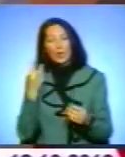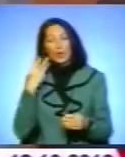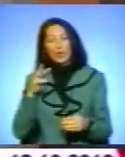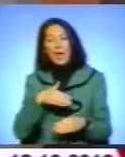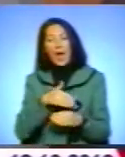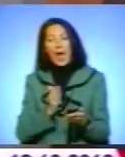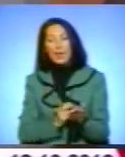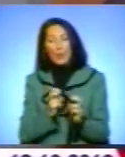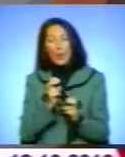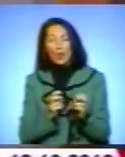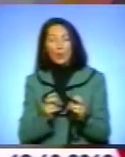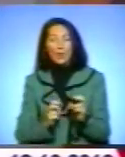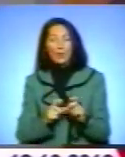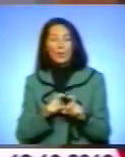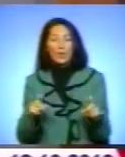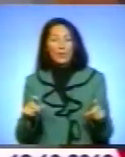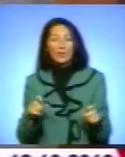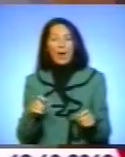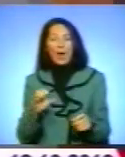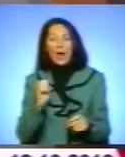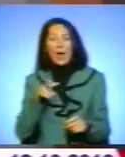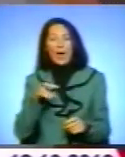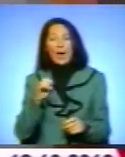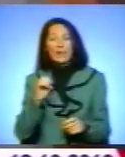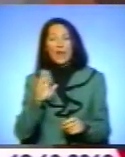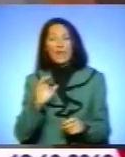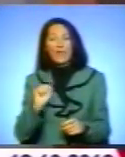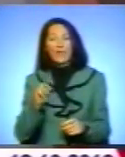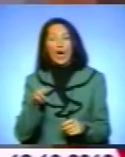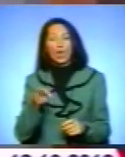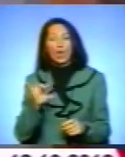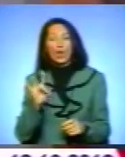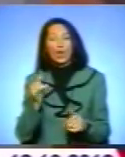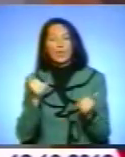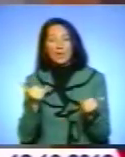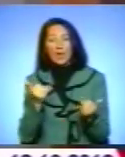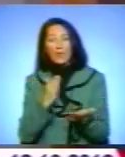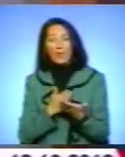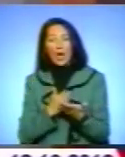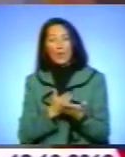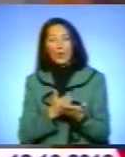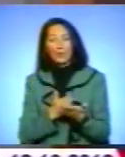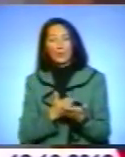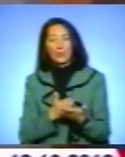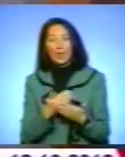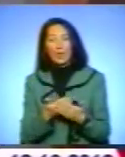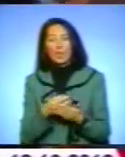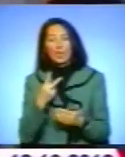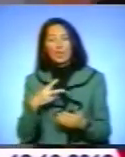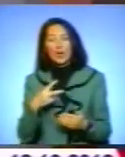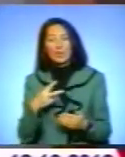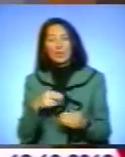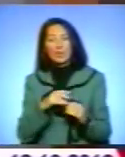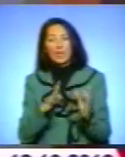хлібопереробні підприємства, елеватори. Це зараз ми маємо майже